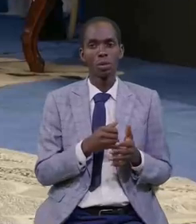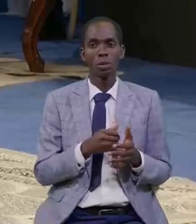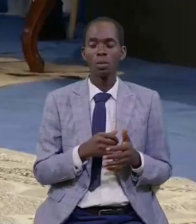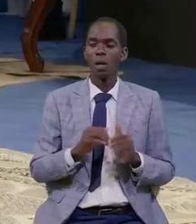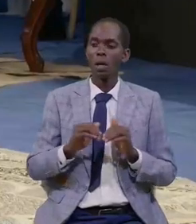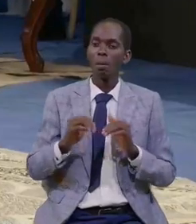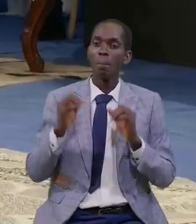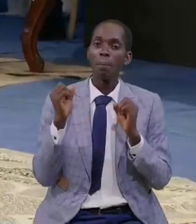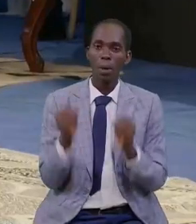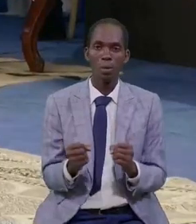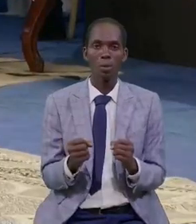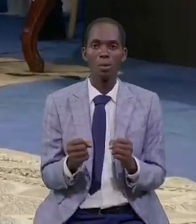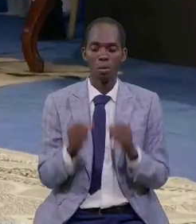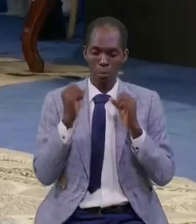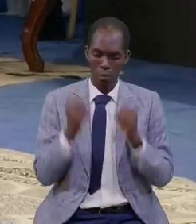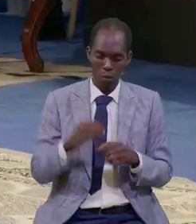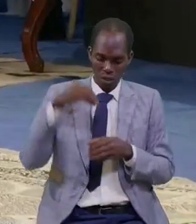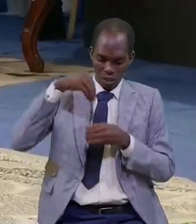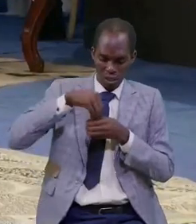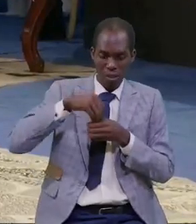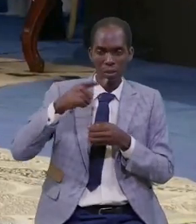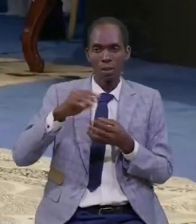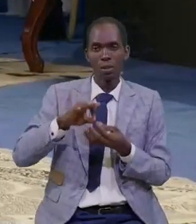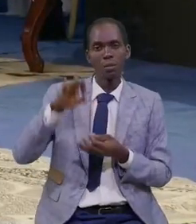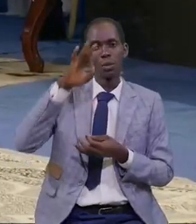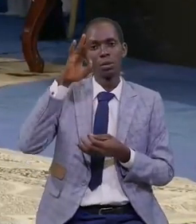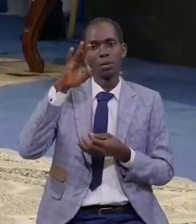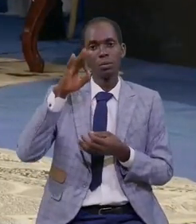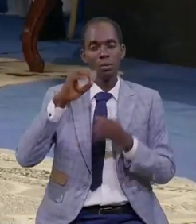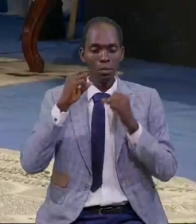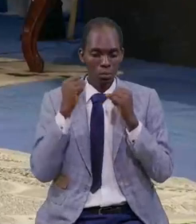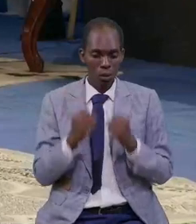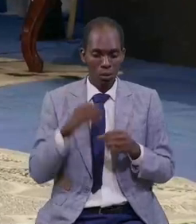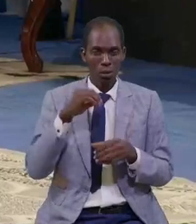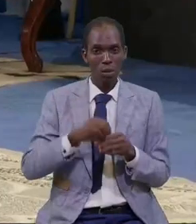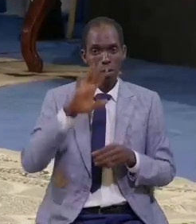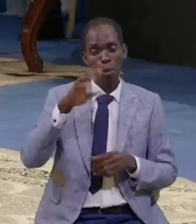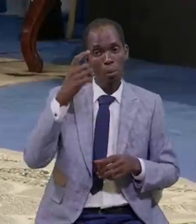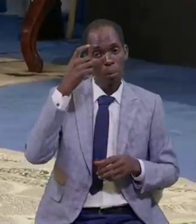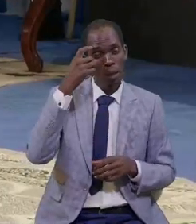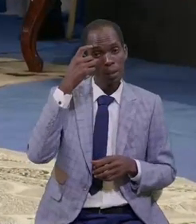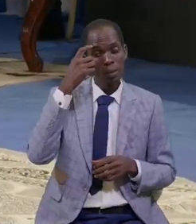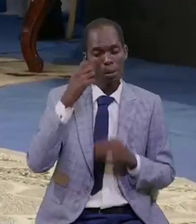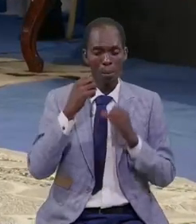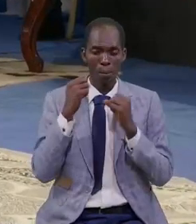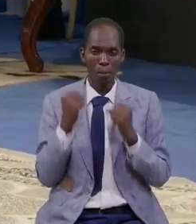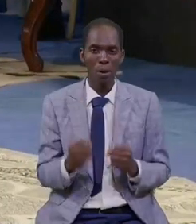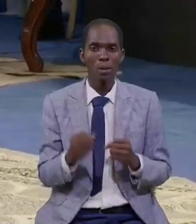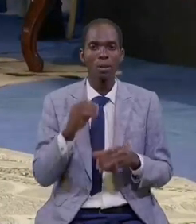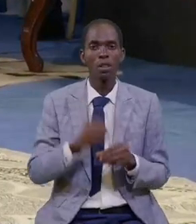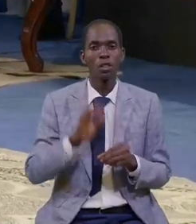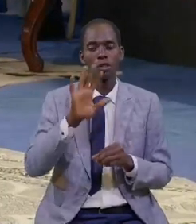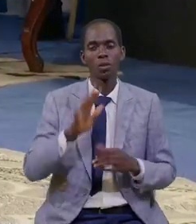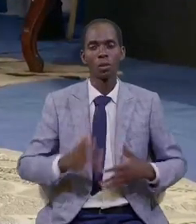comment la puissance de l'Esprit la puissance dans ton la puissance dans ta